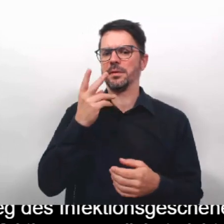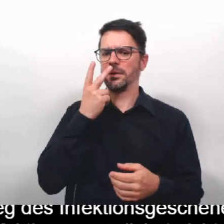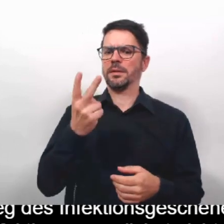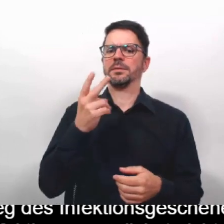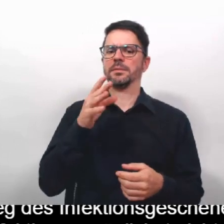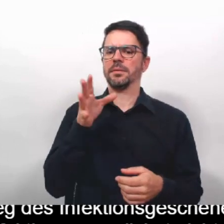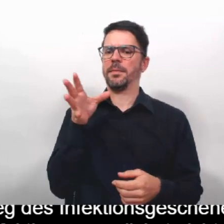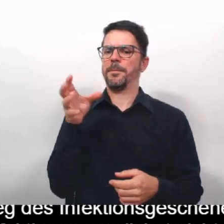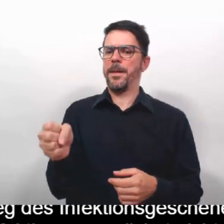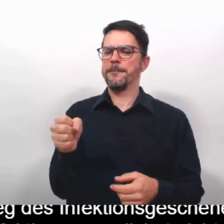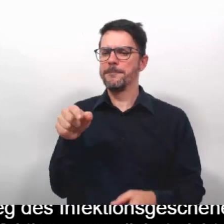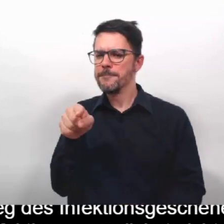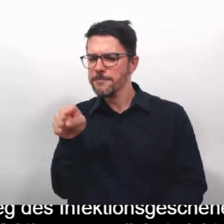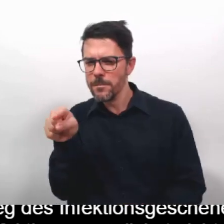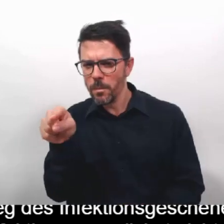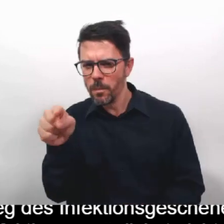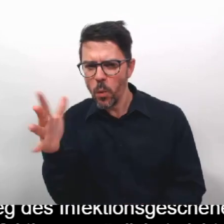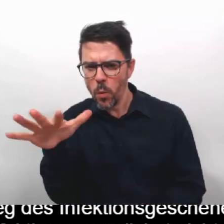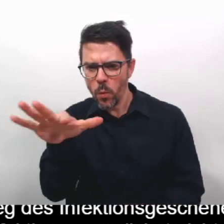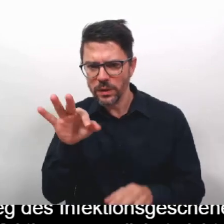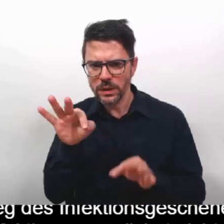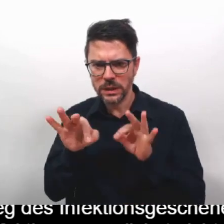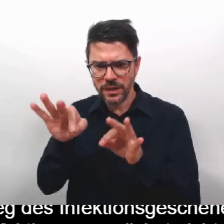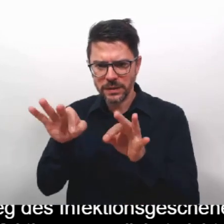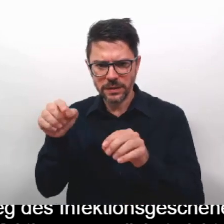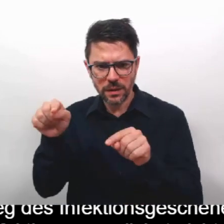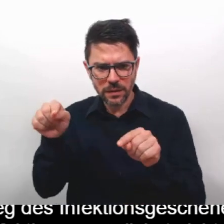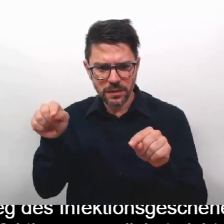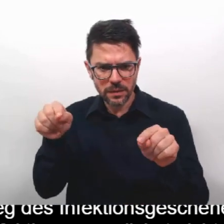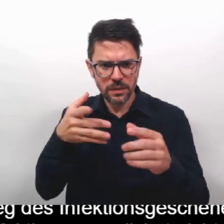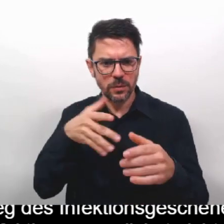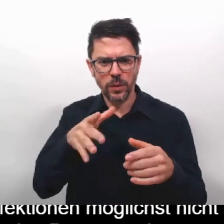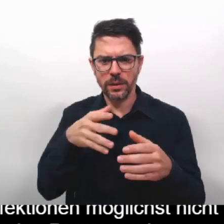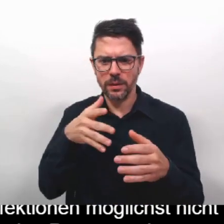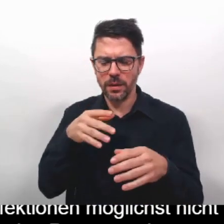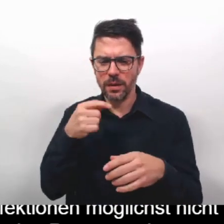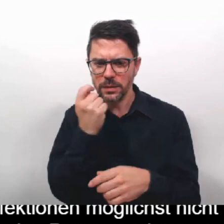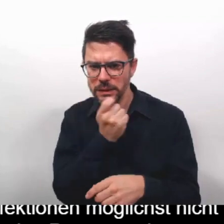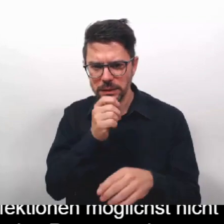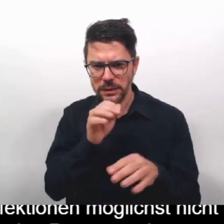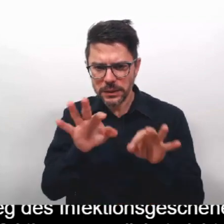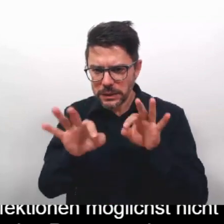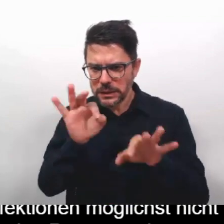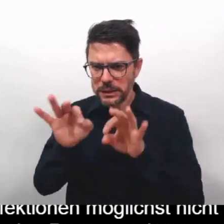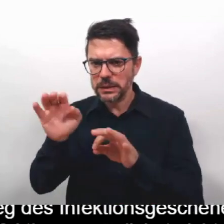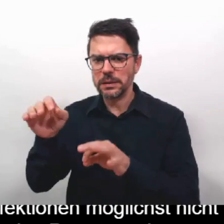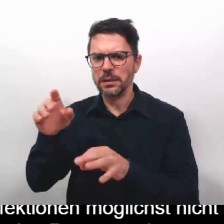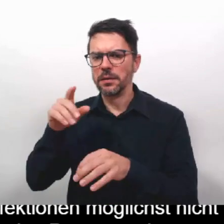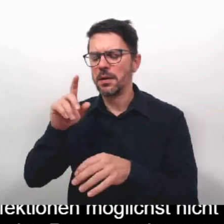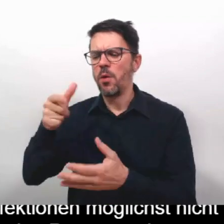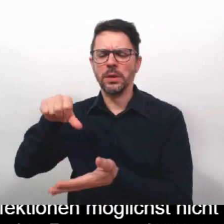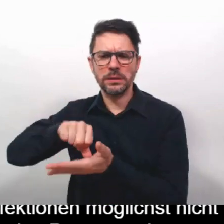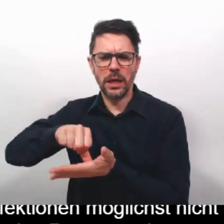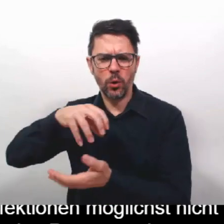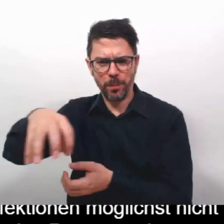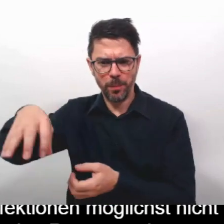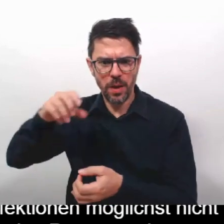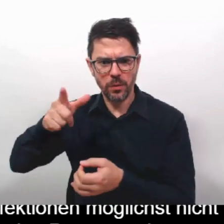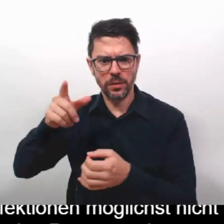Tracing, das Nachverfolgen, um die Infektionsketten einzudämmen. Und dort und an dem Beispiel Berchtesgaden sieht man ja,